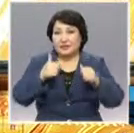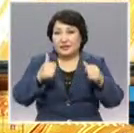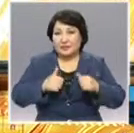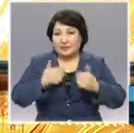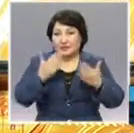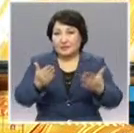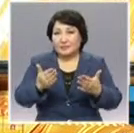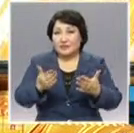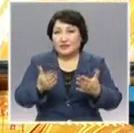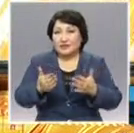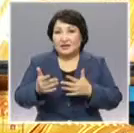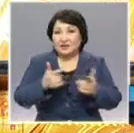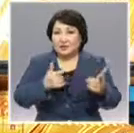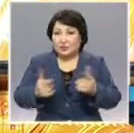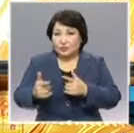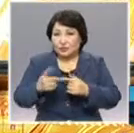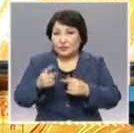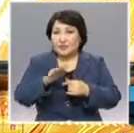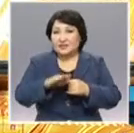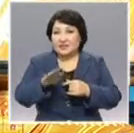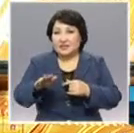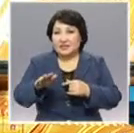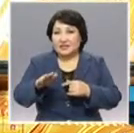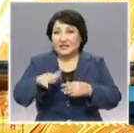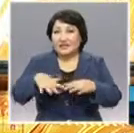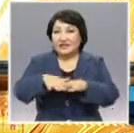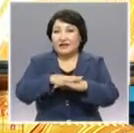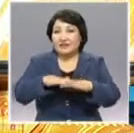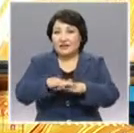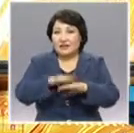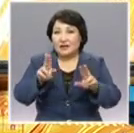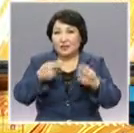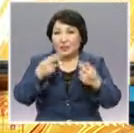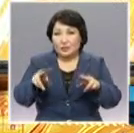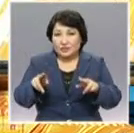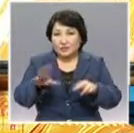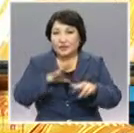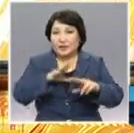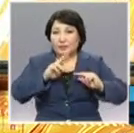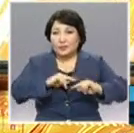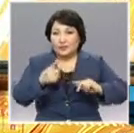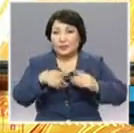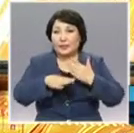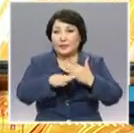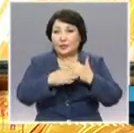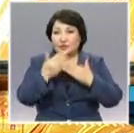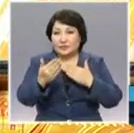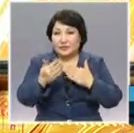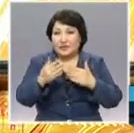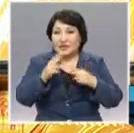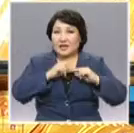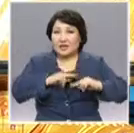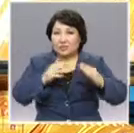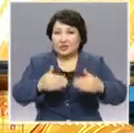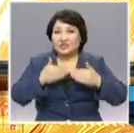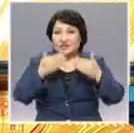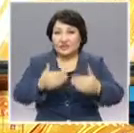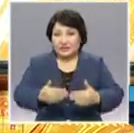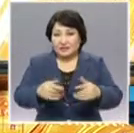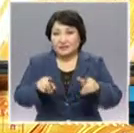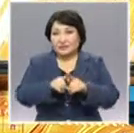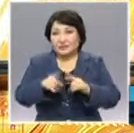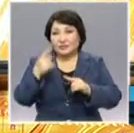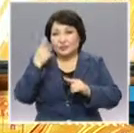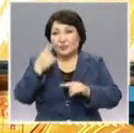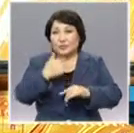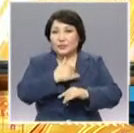сделать, чтобы детскому дворовому клубу там помочь. Так что эта работа у нас уже двигается. Но здесь я хотел бы сразу призвать